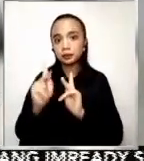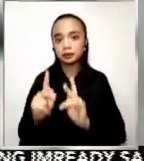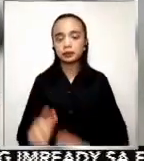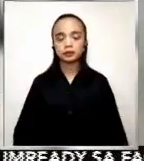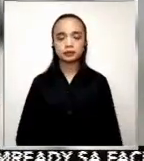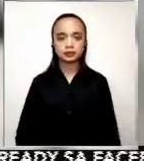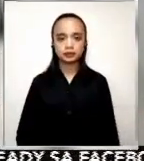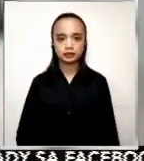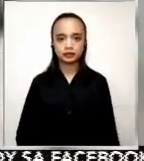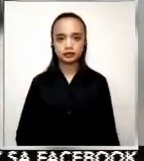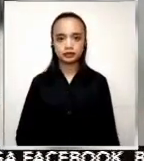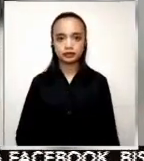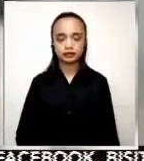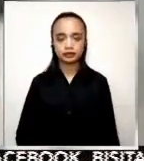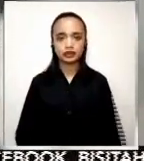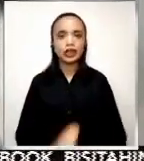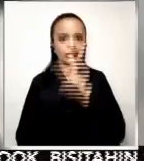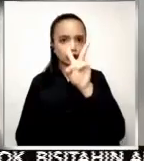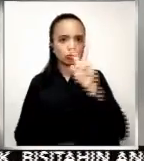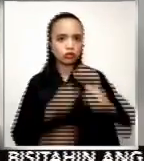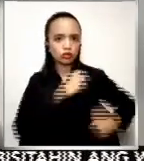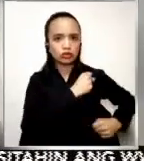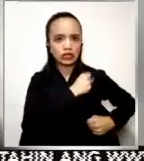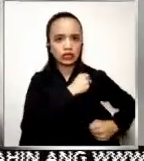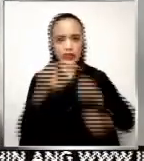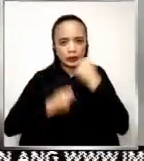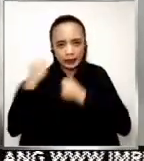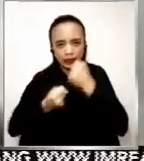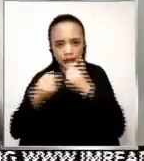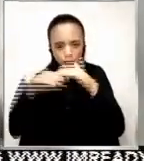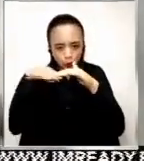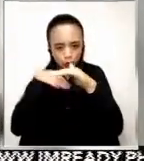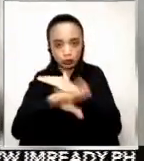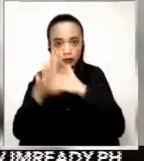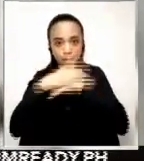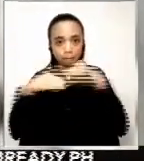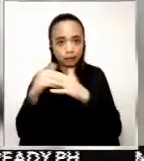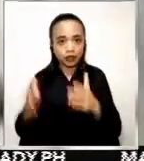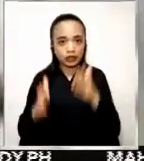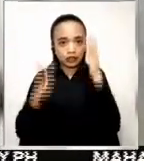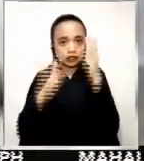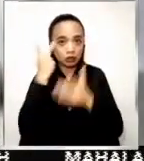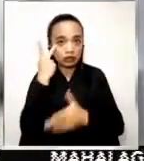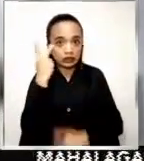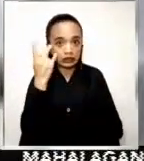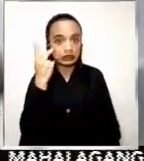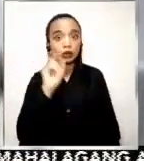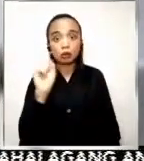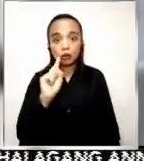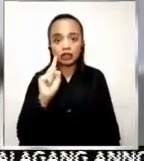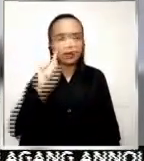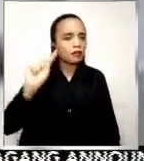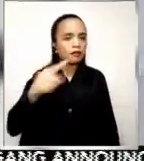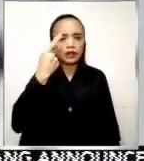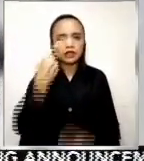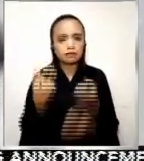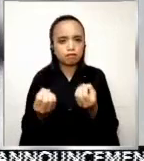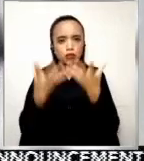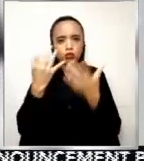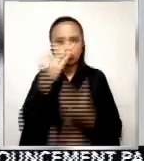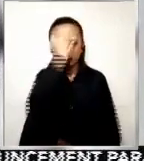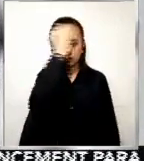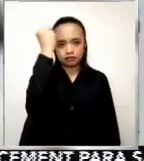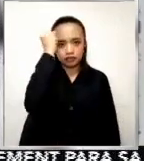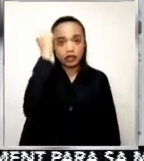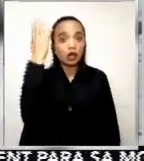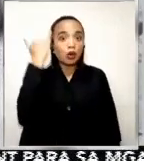May dalawang sundalo rin na tumakbo papasok ng isang gusali. Ito ang kuha ng unang pagsabog sa hulo kung saan itinanim